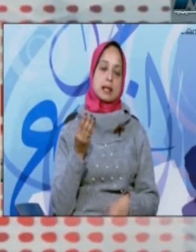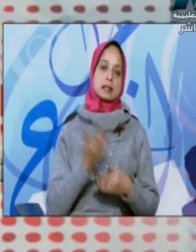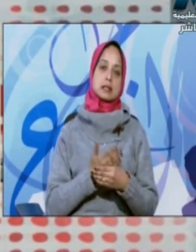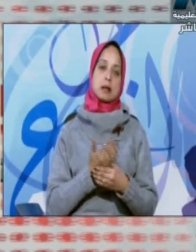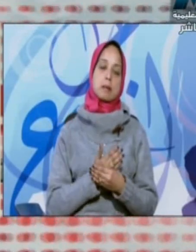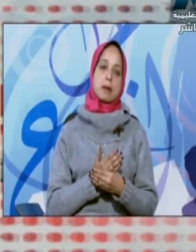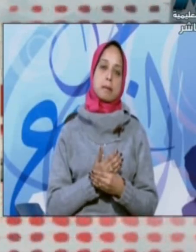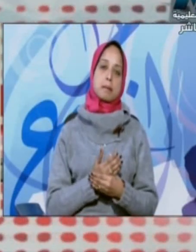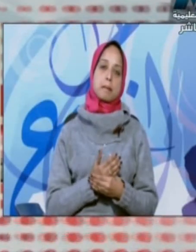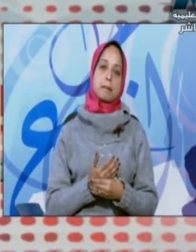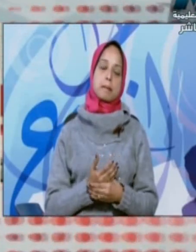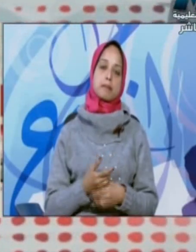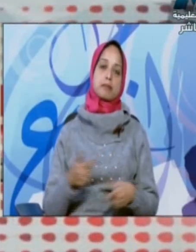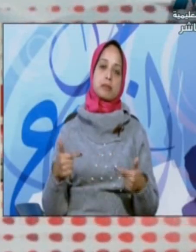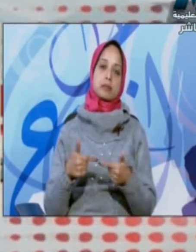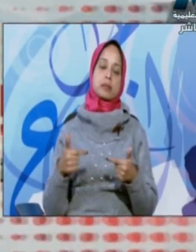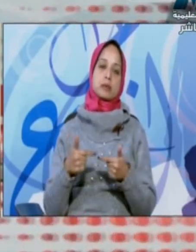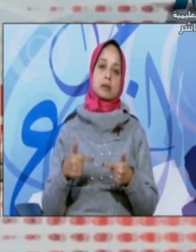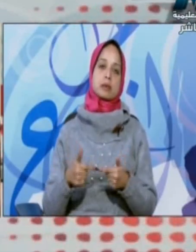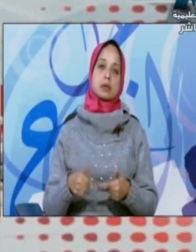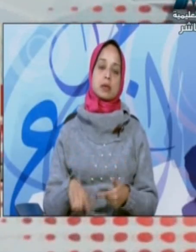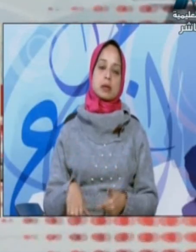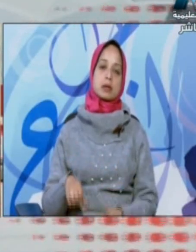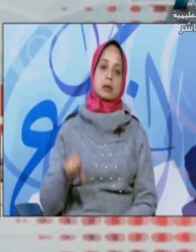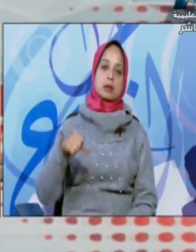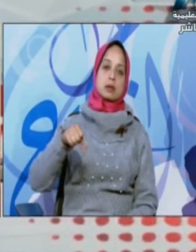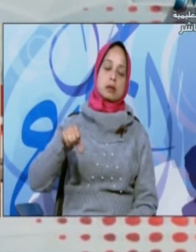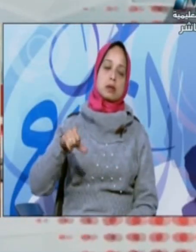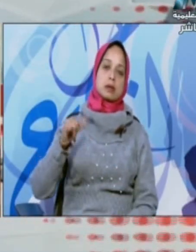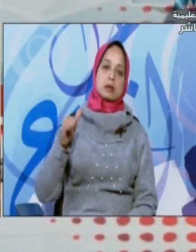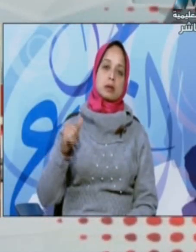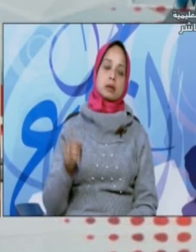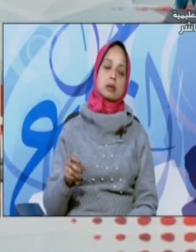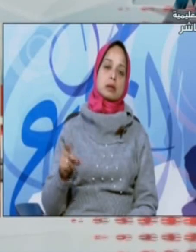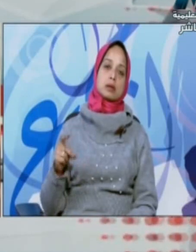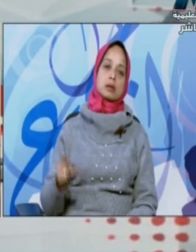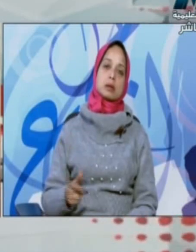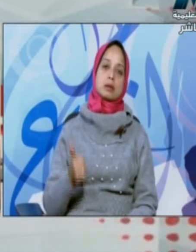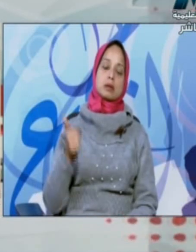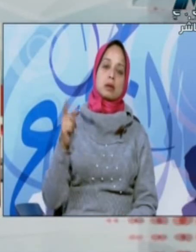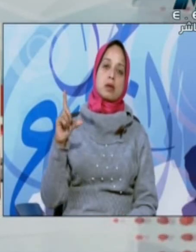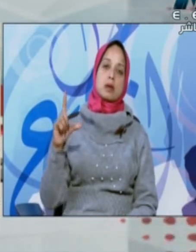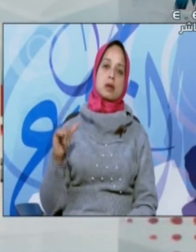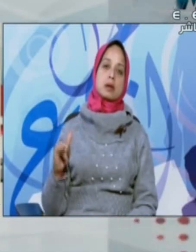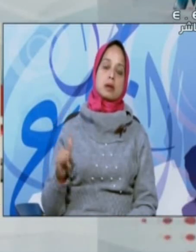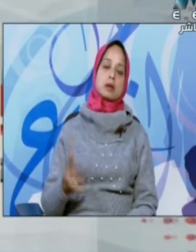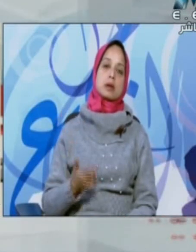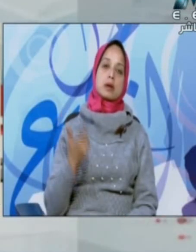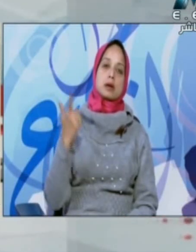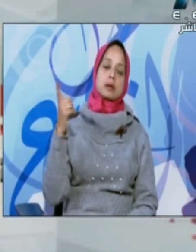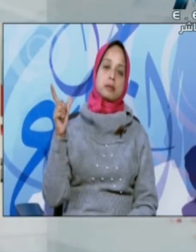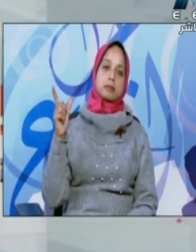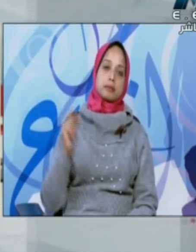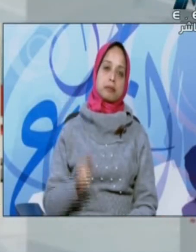مين اللي احتل؟ ايطاليا. احتلت ايه؟ الحبشه